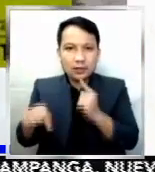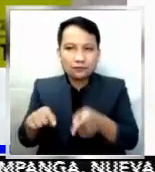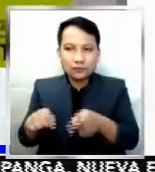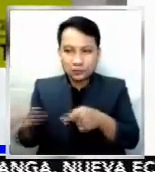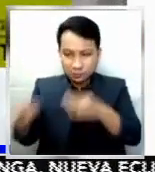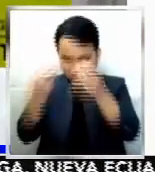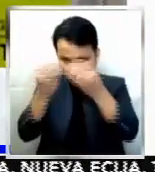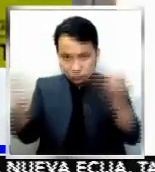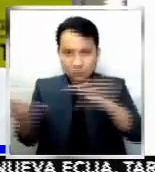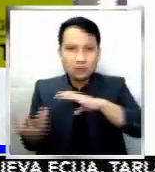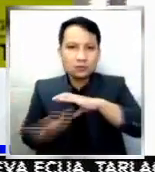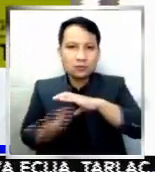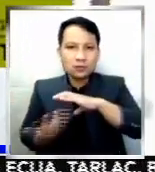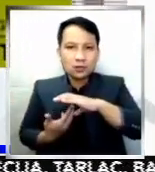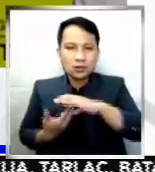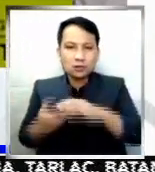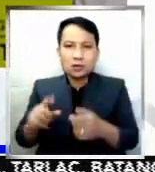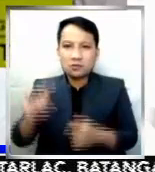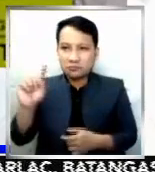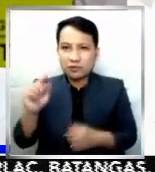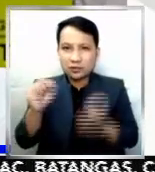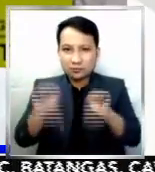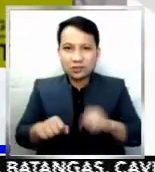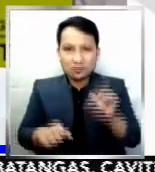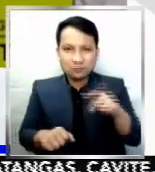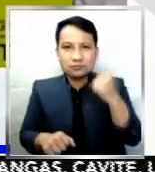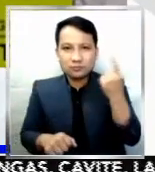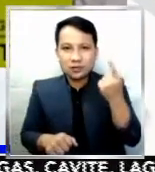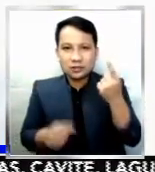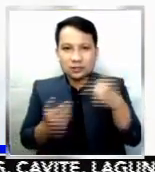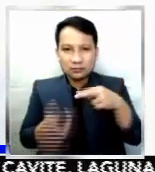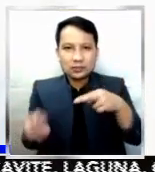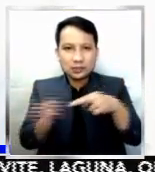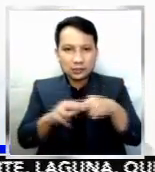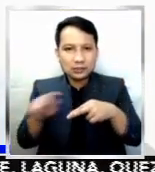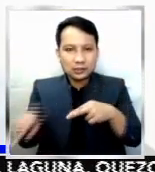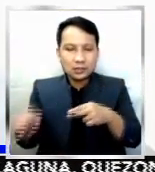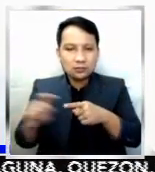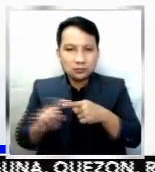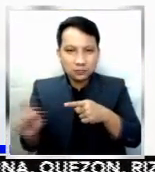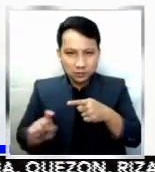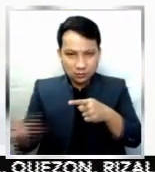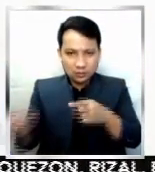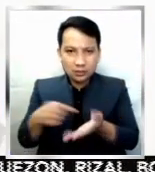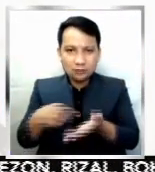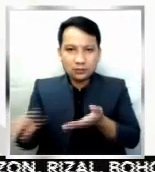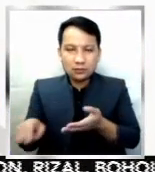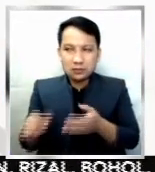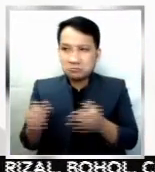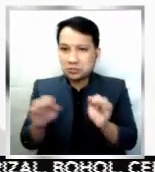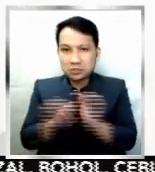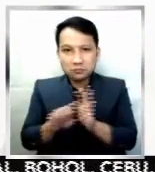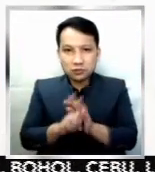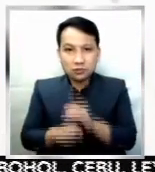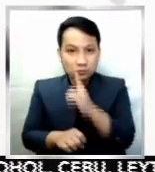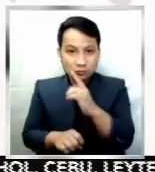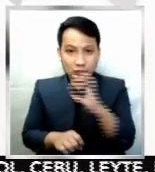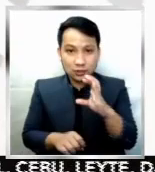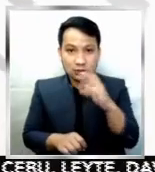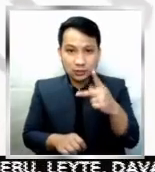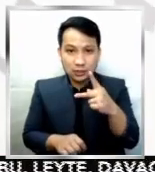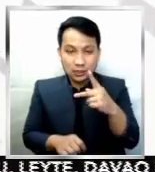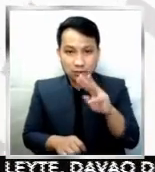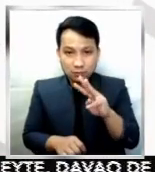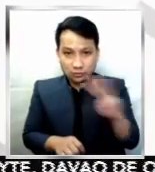pwedeng umabot ng piso kada kilowatt hour ang dagdag singil sa kuryente. Kaya kung kumokonsumo ng 100 kilowatt per hour kada buwan,